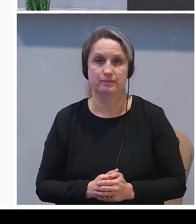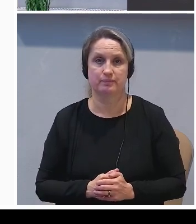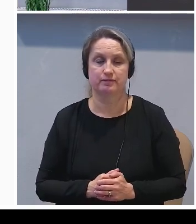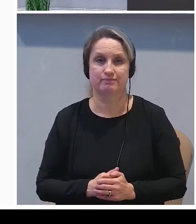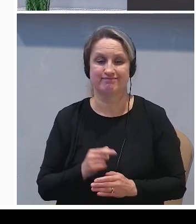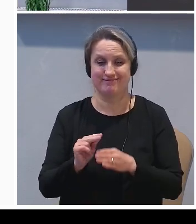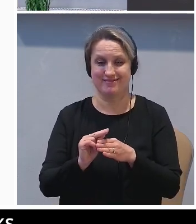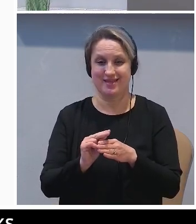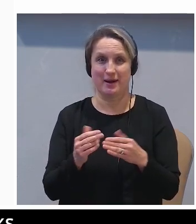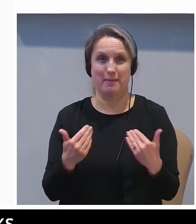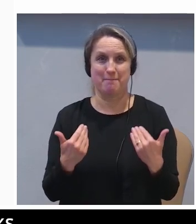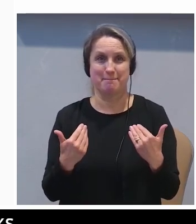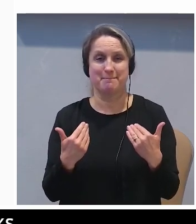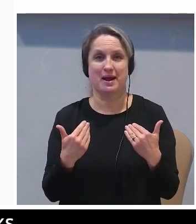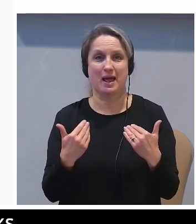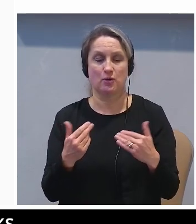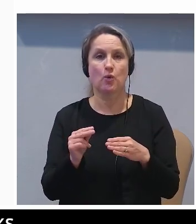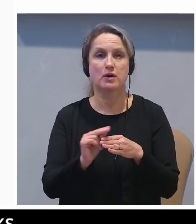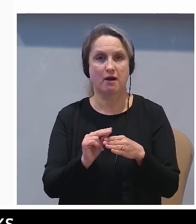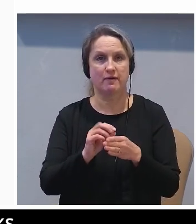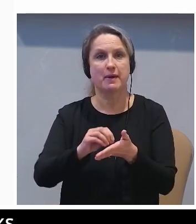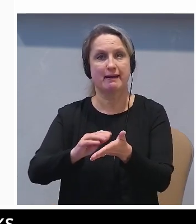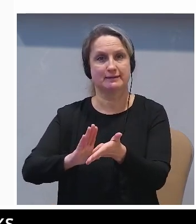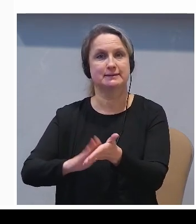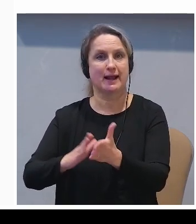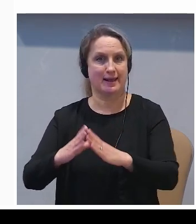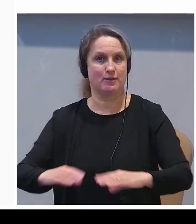See teraapia on praegu ravimina registreeritud.